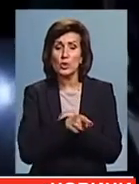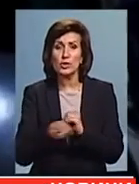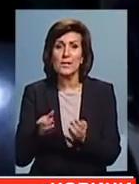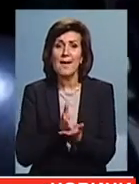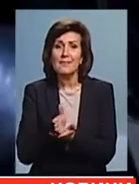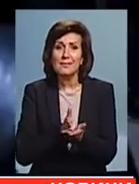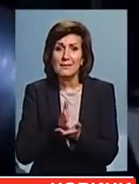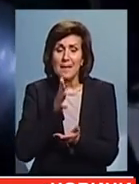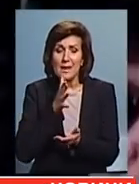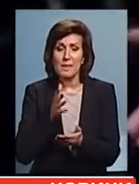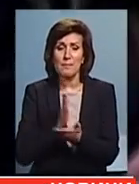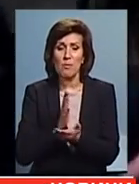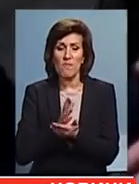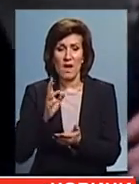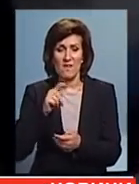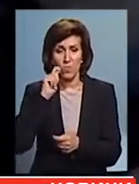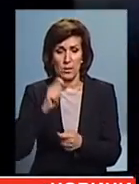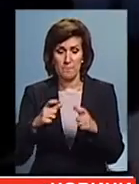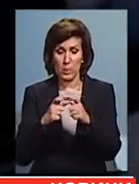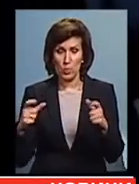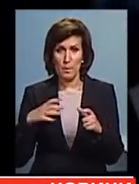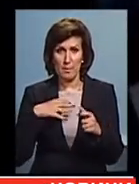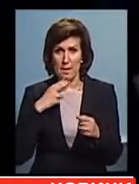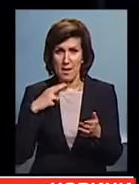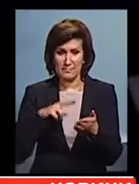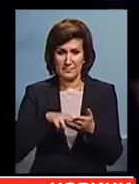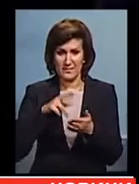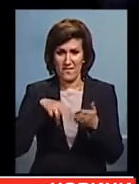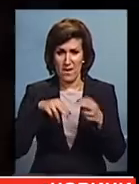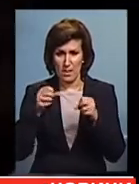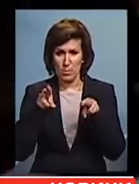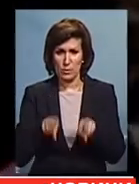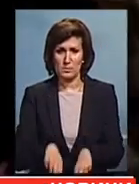термін перебування в Україні. Купюра була позначена спеціальною фарбою.